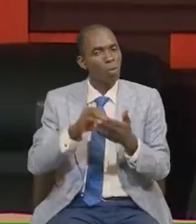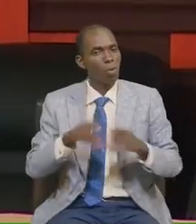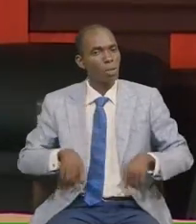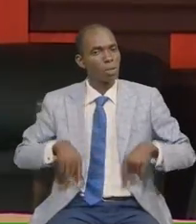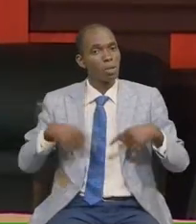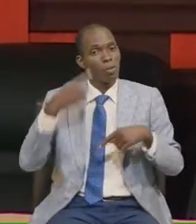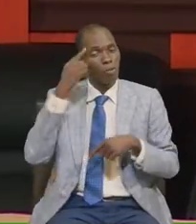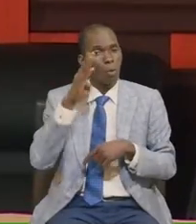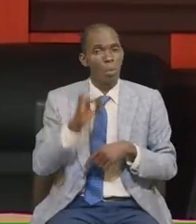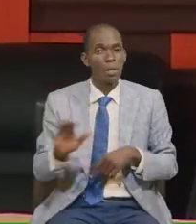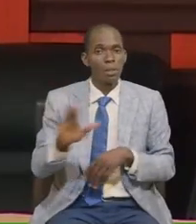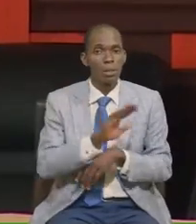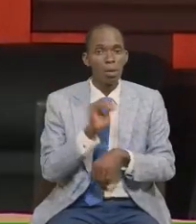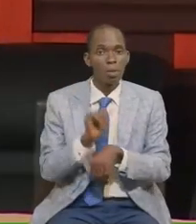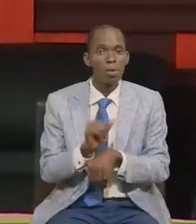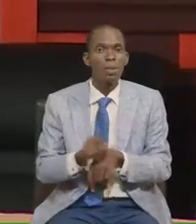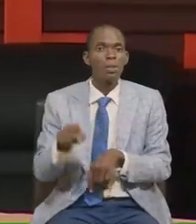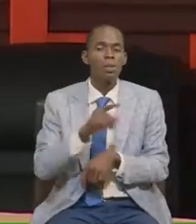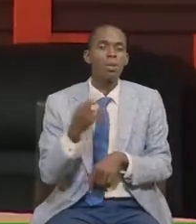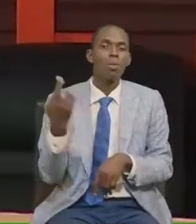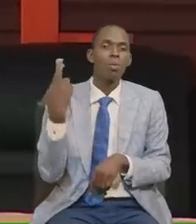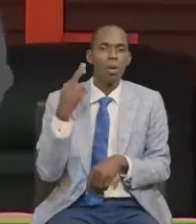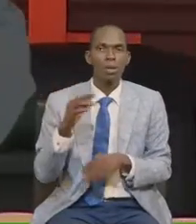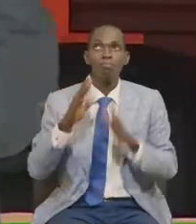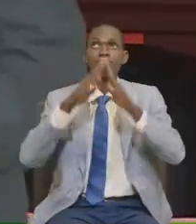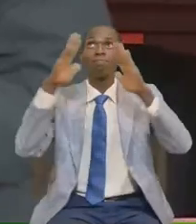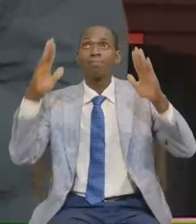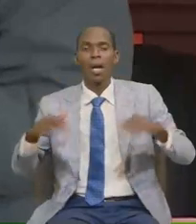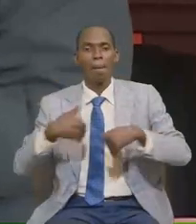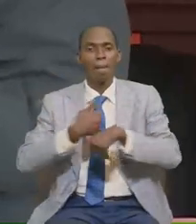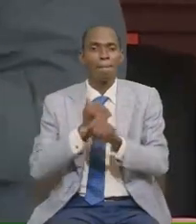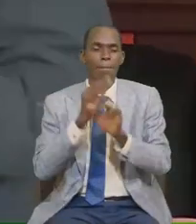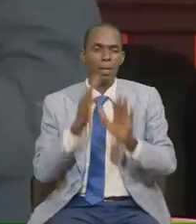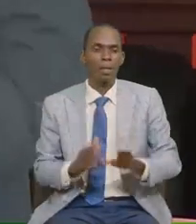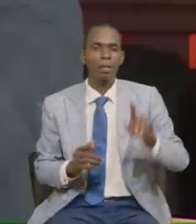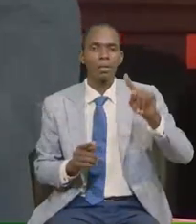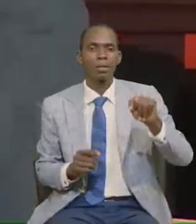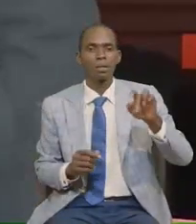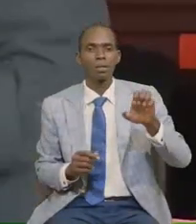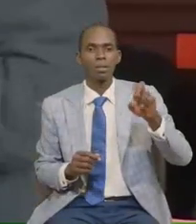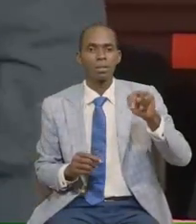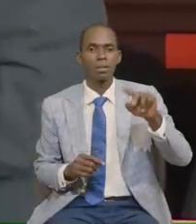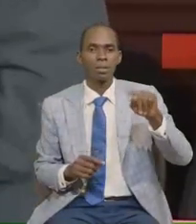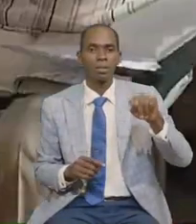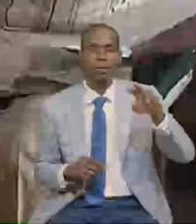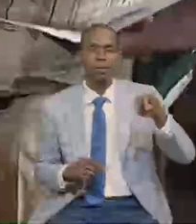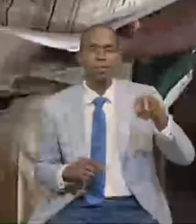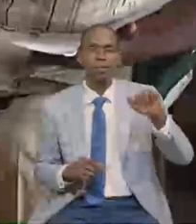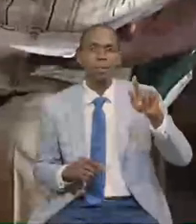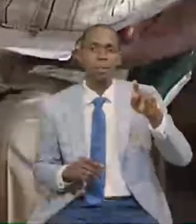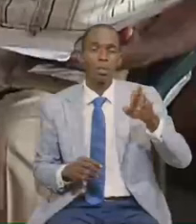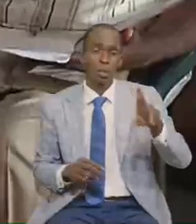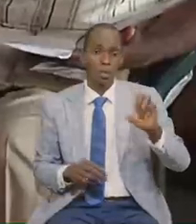Ils étaient faiseurs de tentes. Je veux que vous voyez ce même chapitre 24. Ce